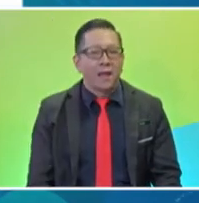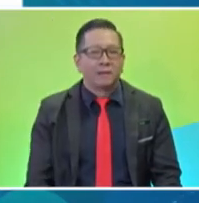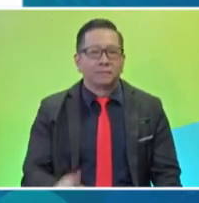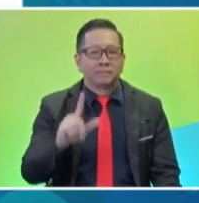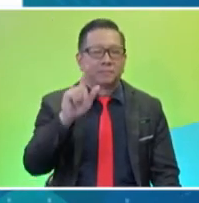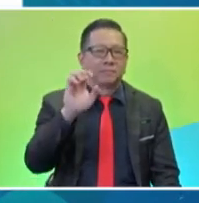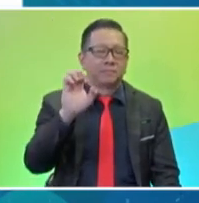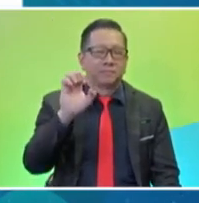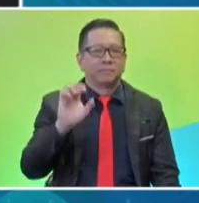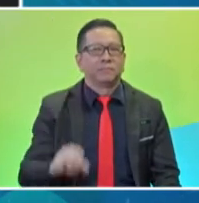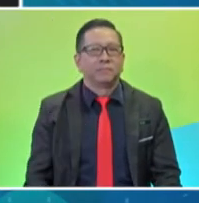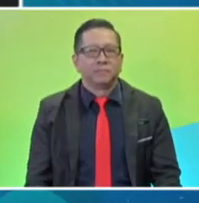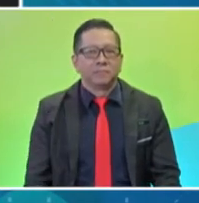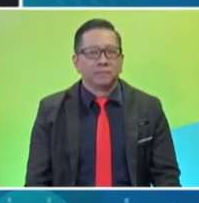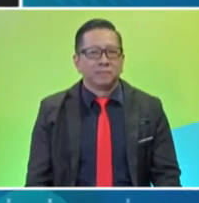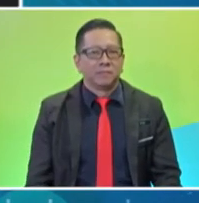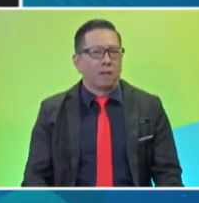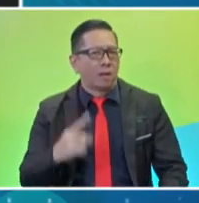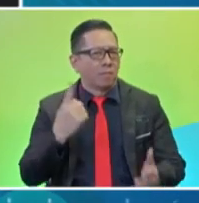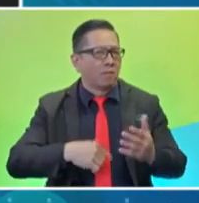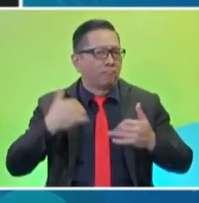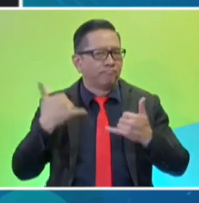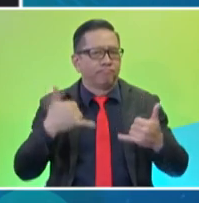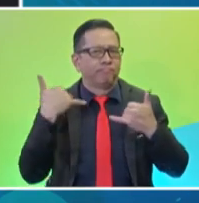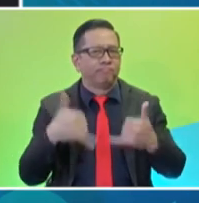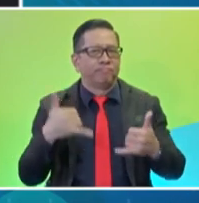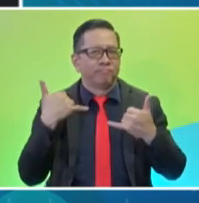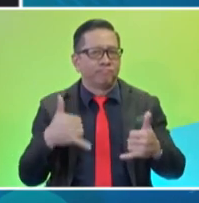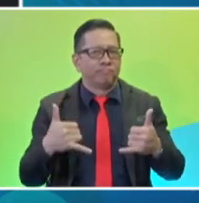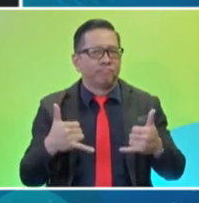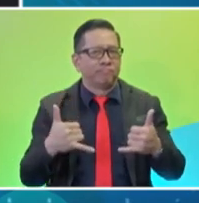tepat sekali Apakah permainan suka ini ya